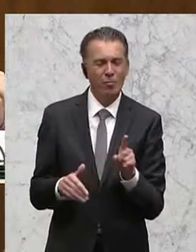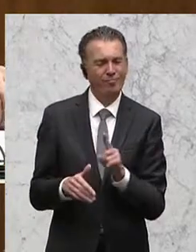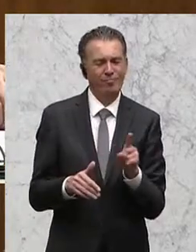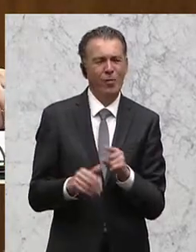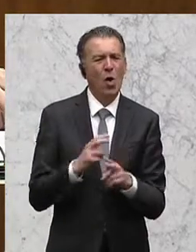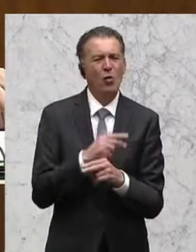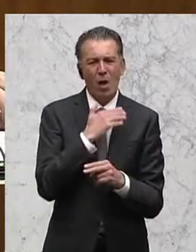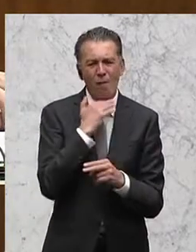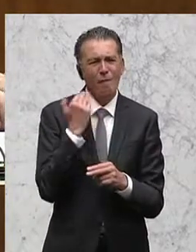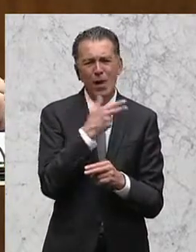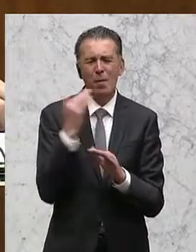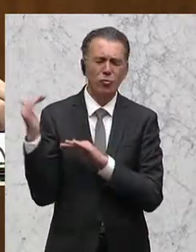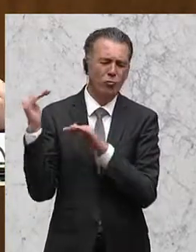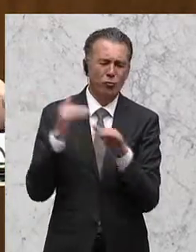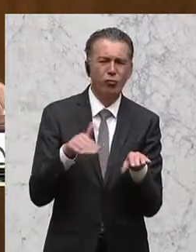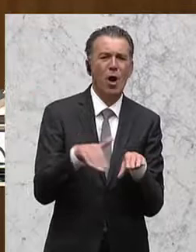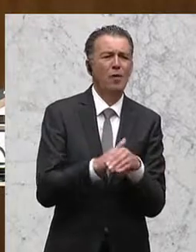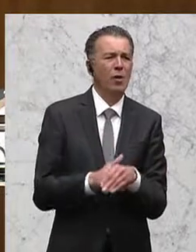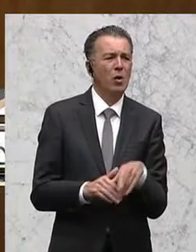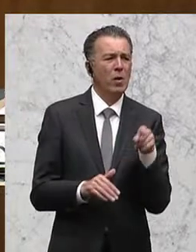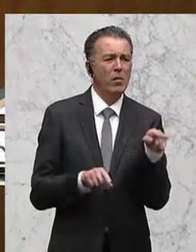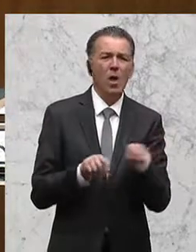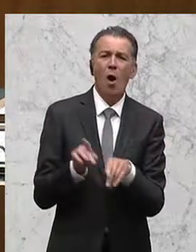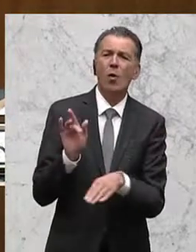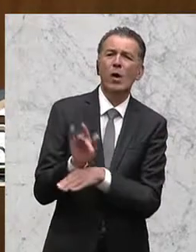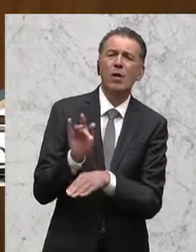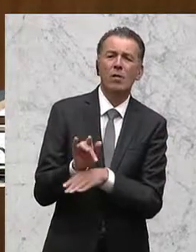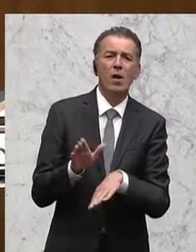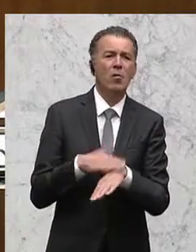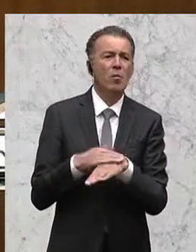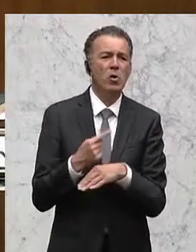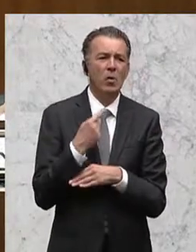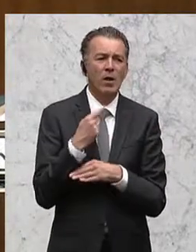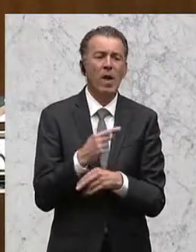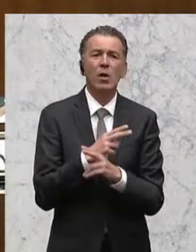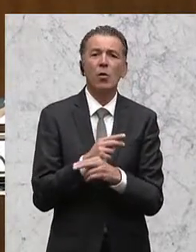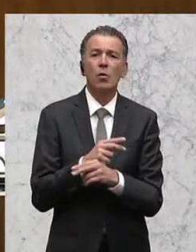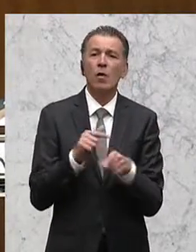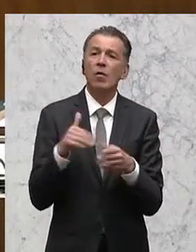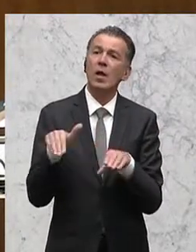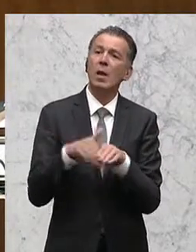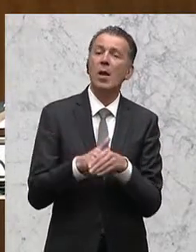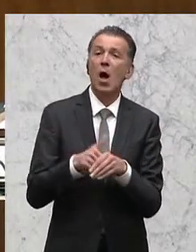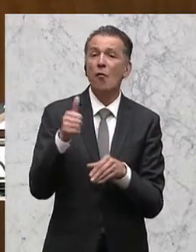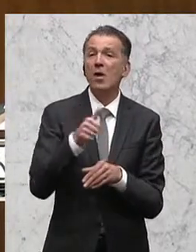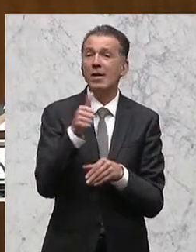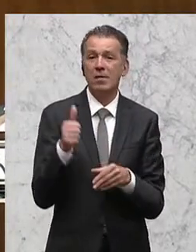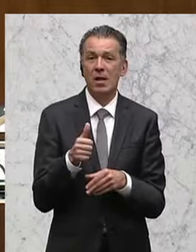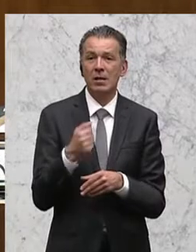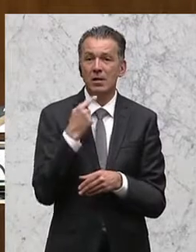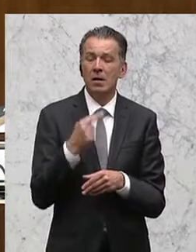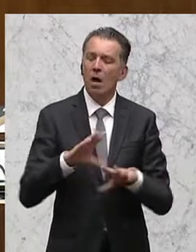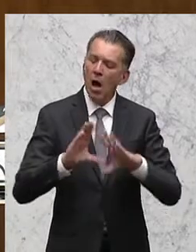auch dass sie kritisiert haben wir in österreich zum beispiel gesagt hat nehmen wir christen auf weil es ihnen darum gegangen ist dass man generell